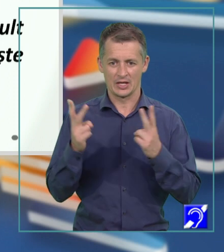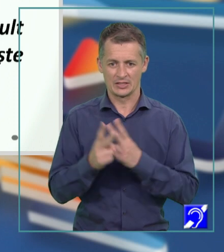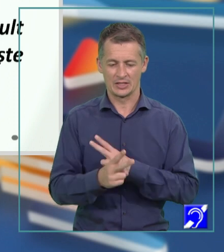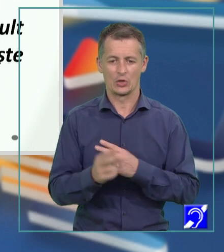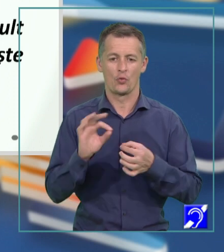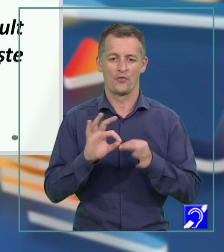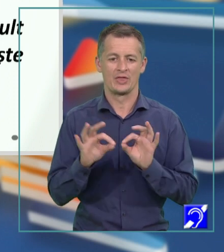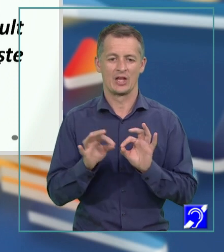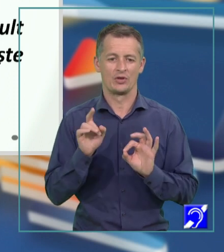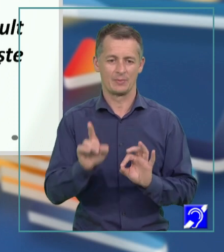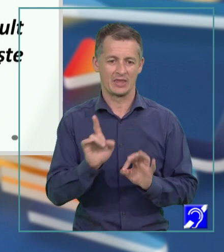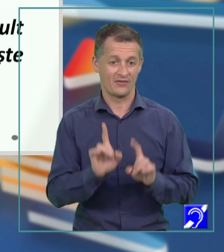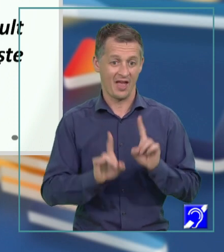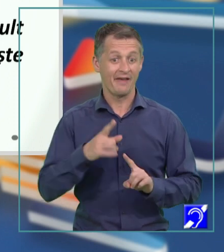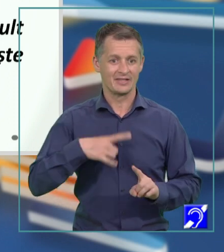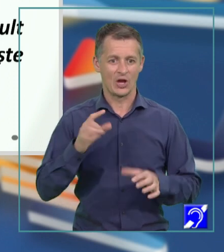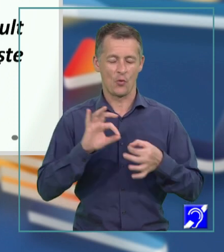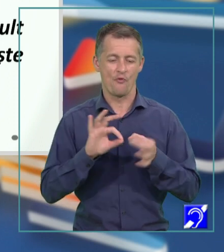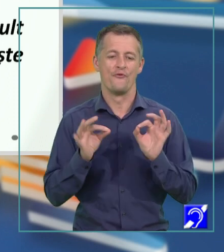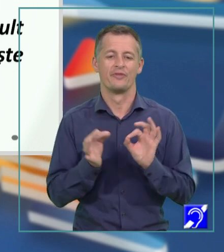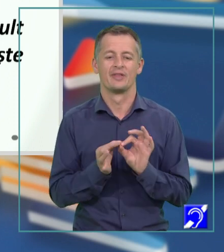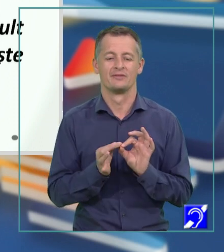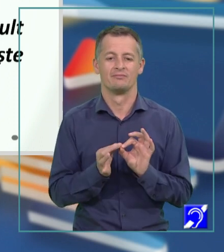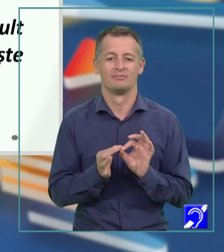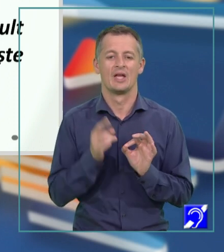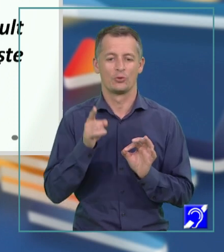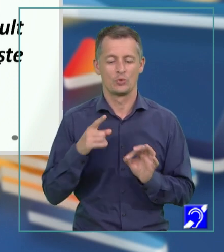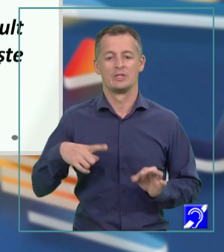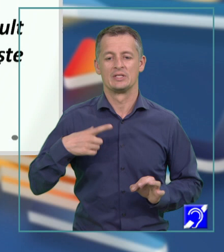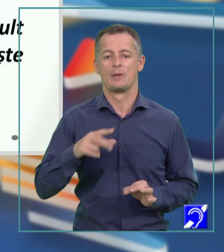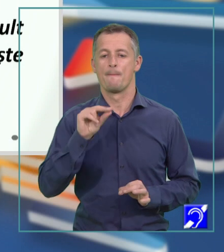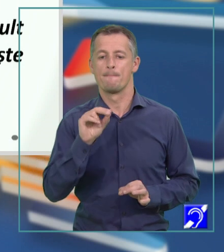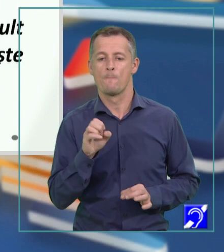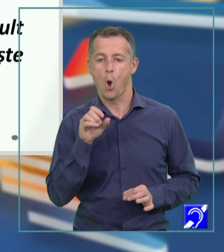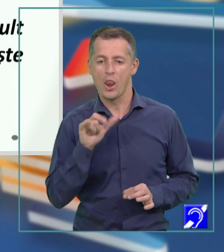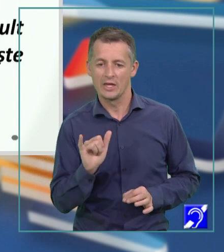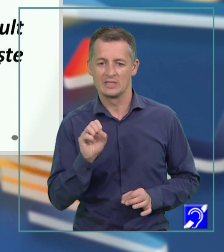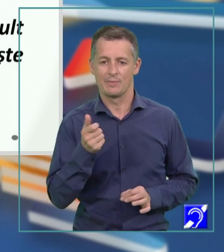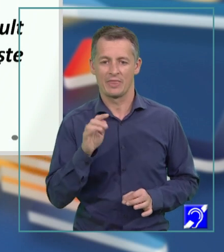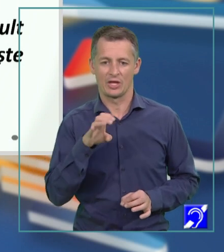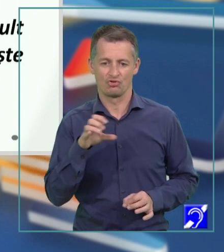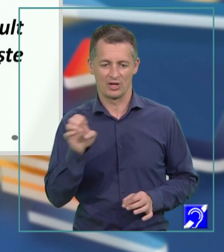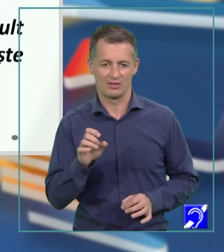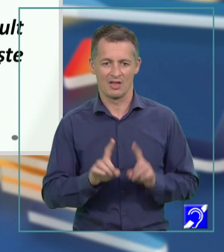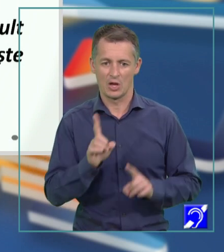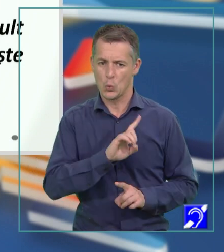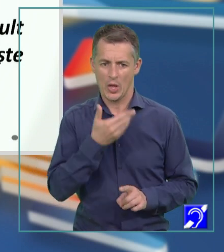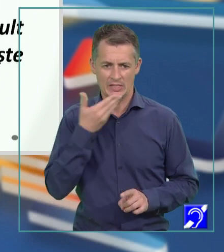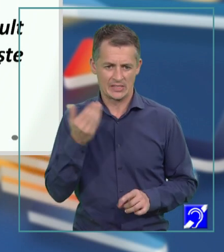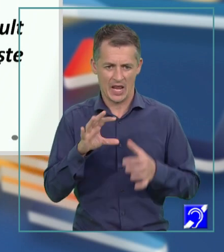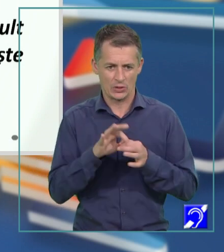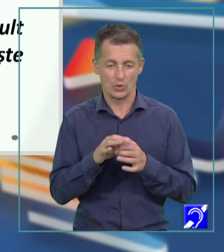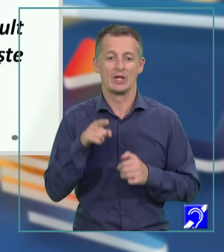cuvintelor respective. Dacă există legătură de sens, cuvintele sunt polisemantice. Dacă nu există legătură de sens, atunci ele